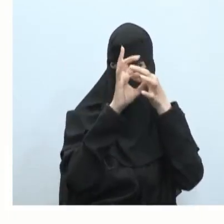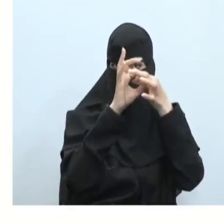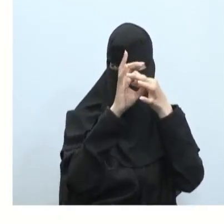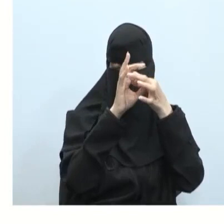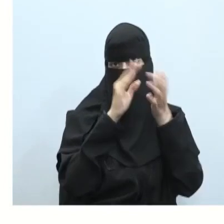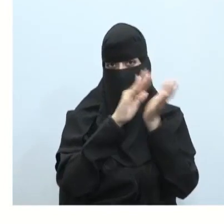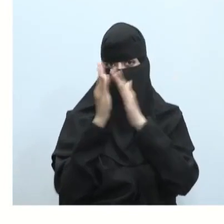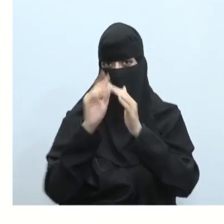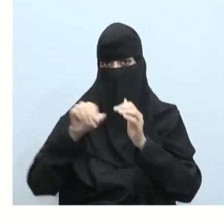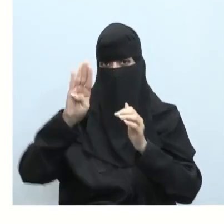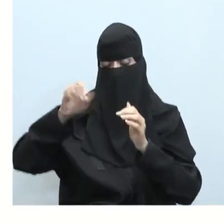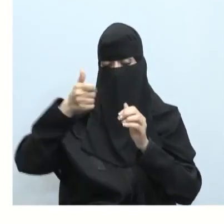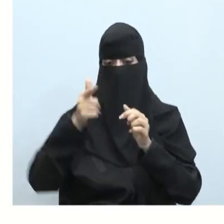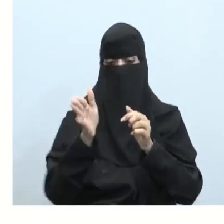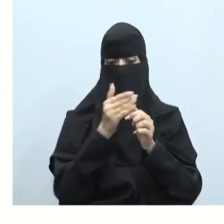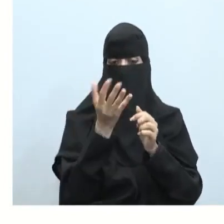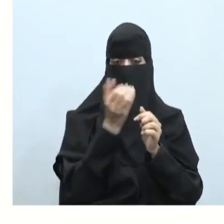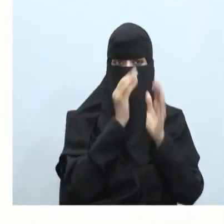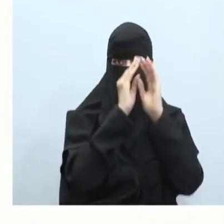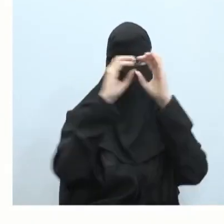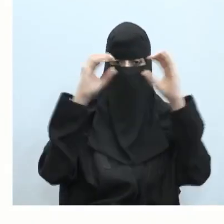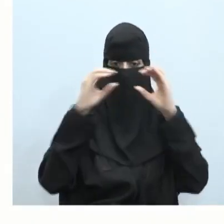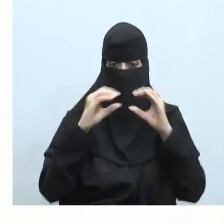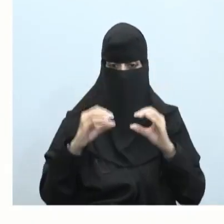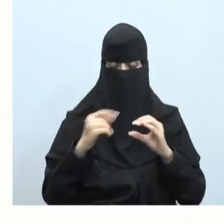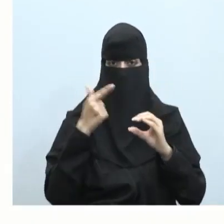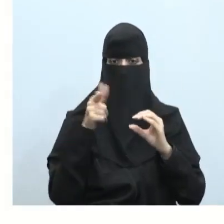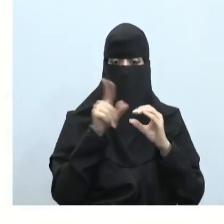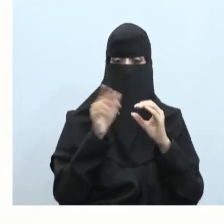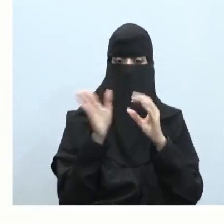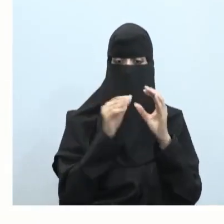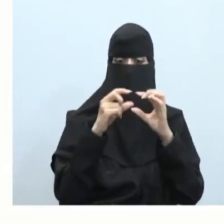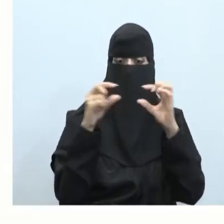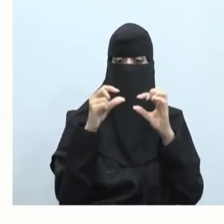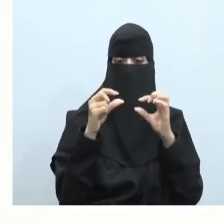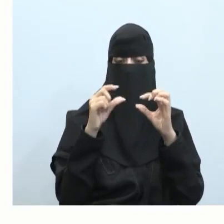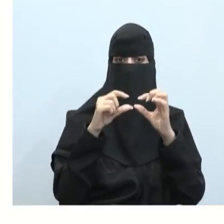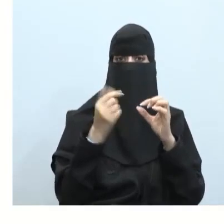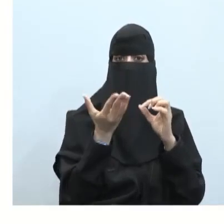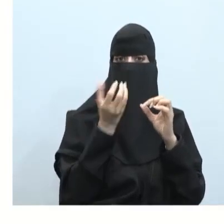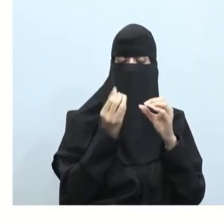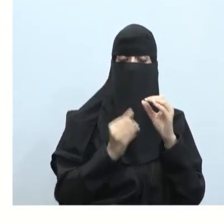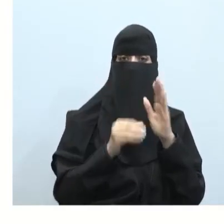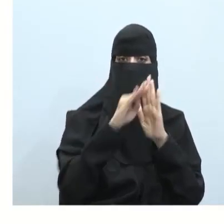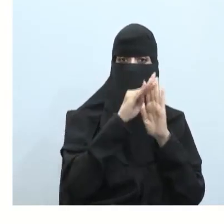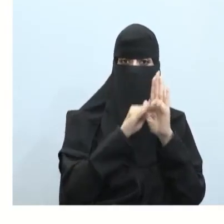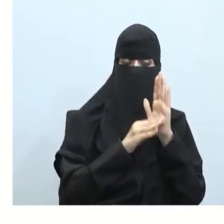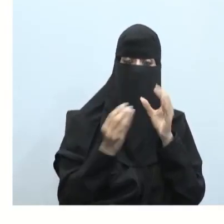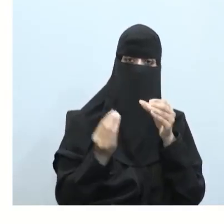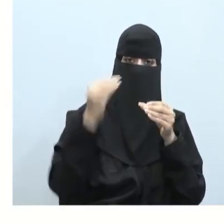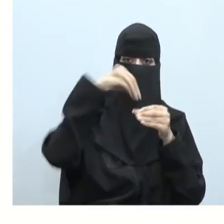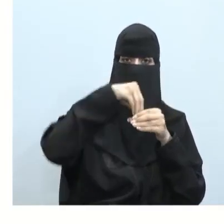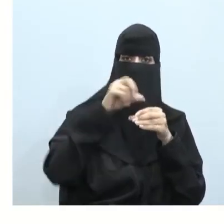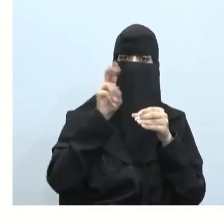الكائن المكتبات او ملفات الارتباط بالملف المكتبات القياسيه هذه او